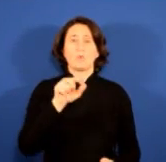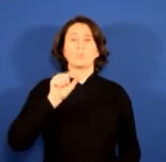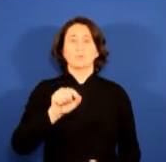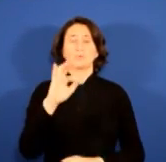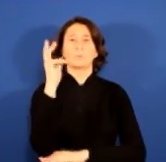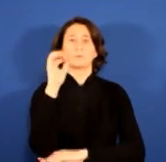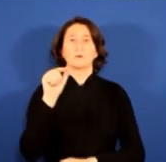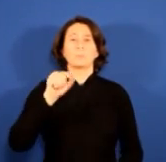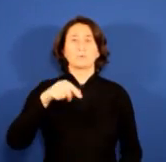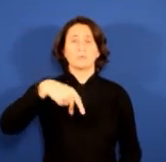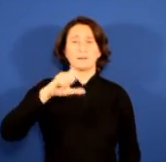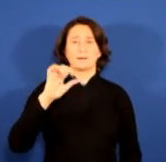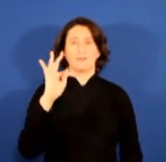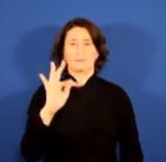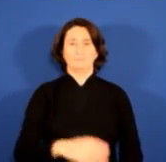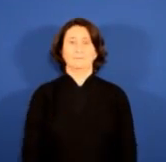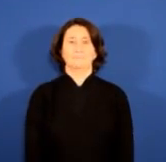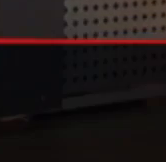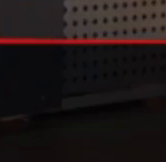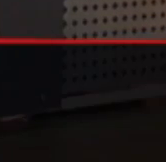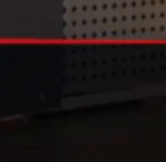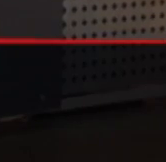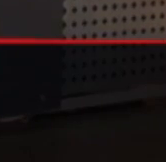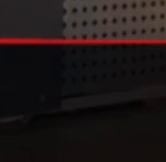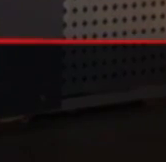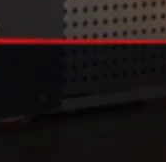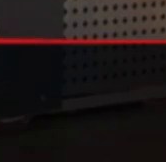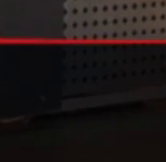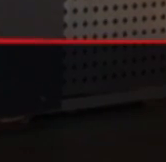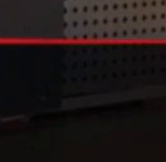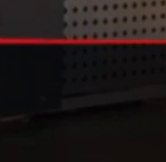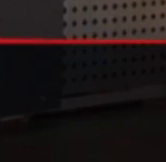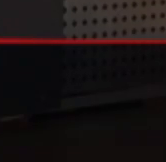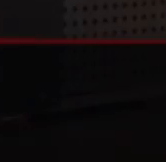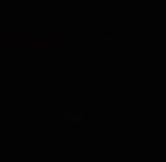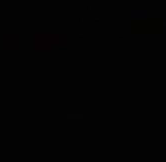dagoen errealitatearen arabera egokitzeko aukera emango duela analizirako tresna honek.